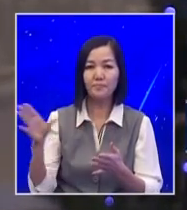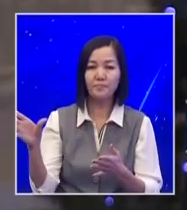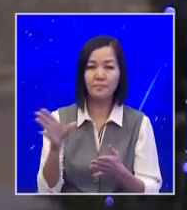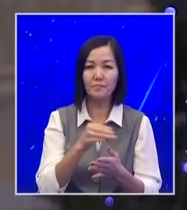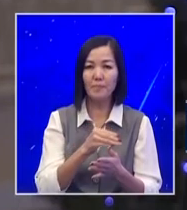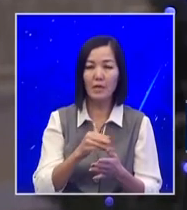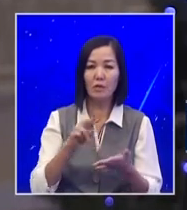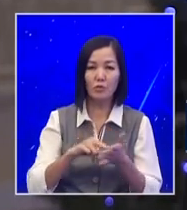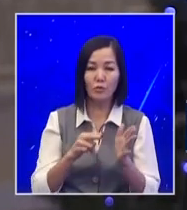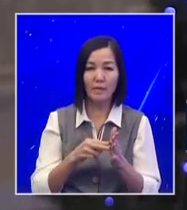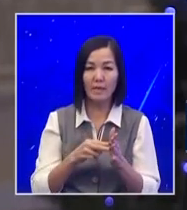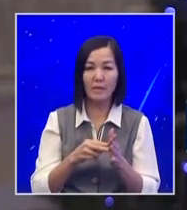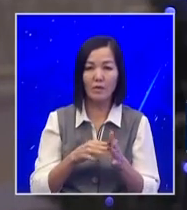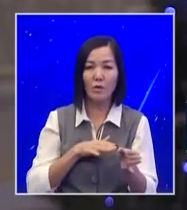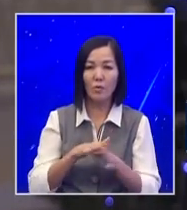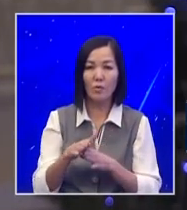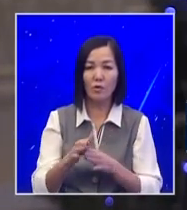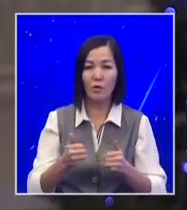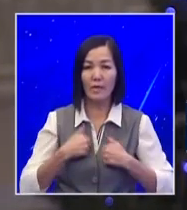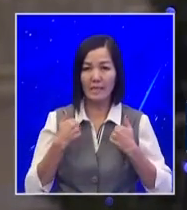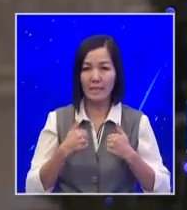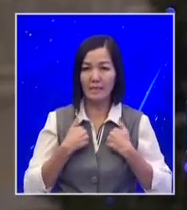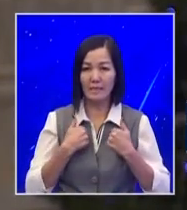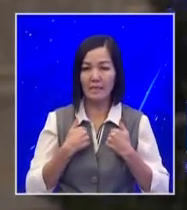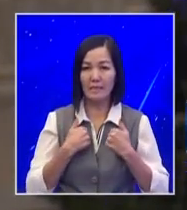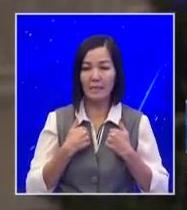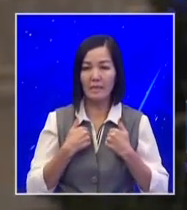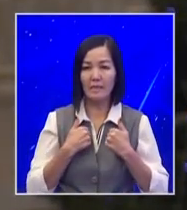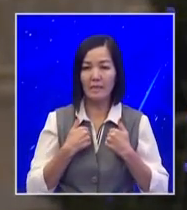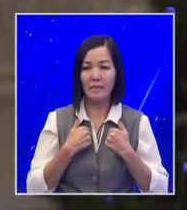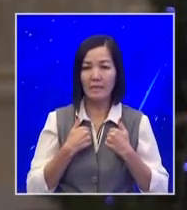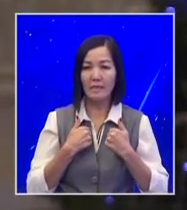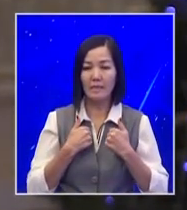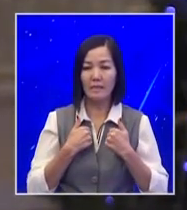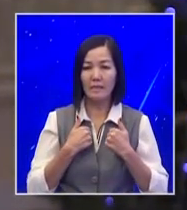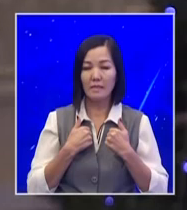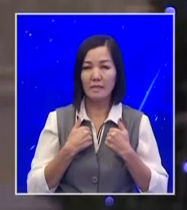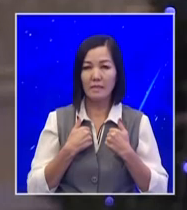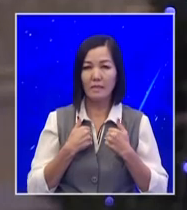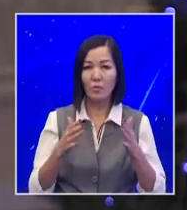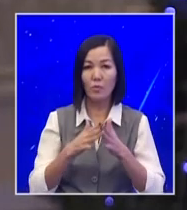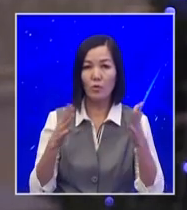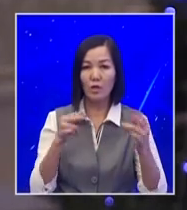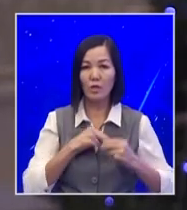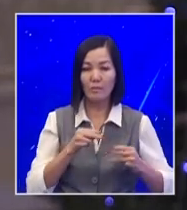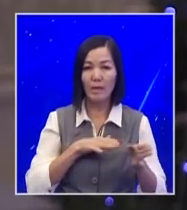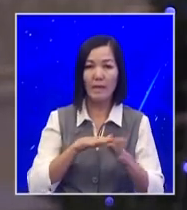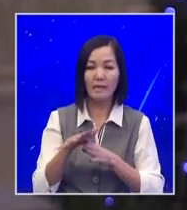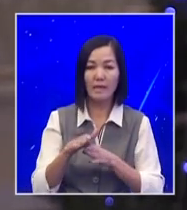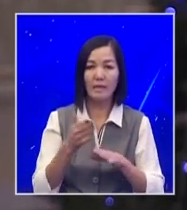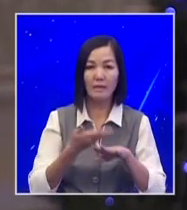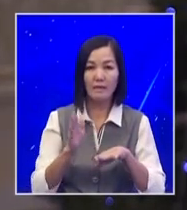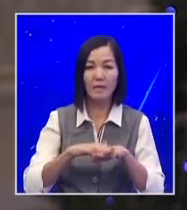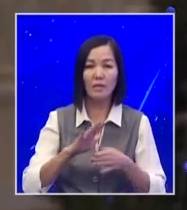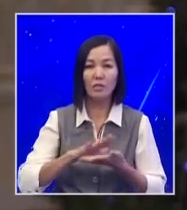Барлықтың өзінің жоспарлаған жоспарының бәрін орындап шықты деп болады. Үлкен еңбек жасалынды. Осындай қиын